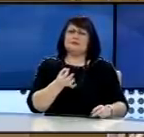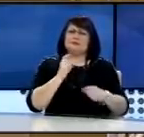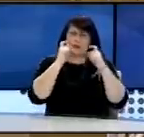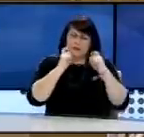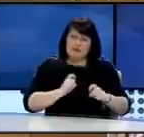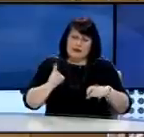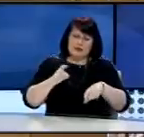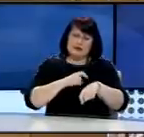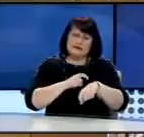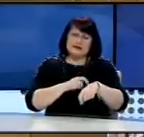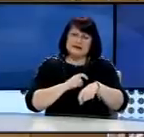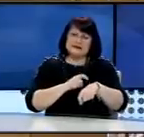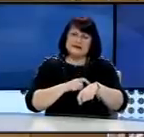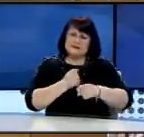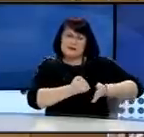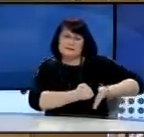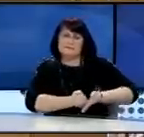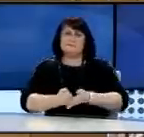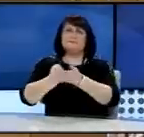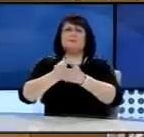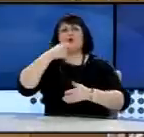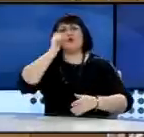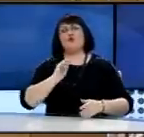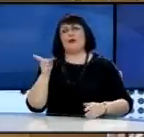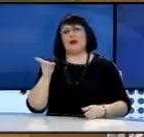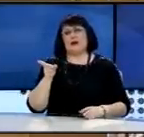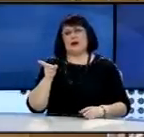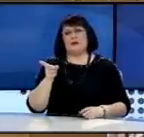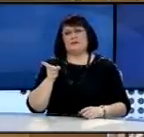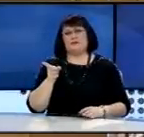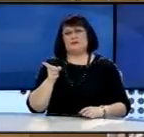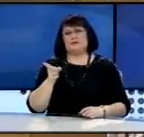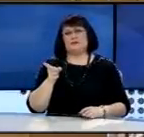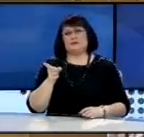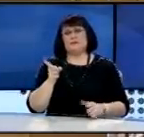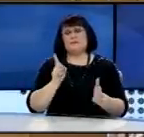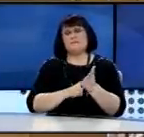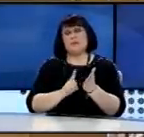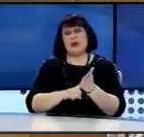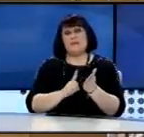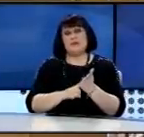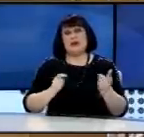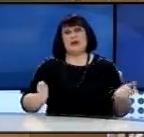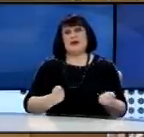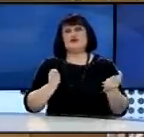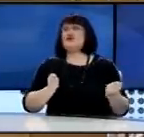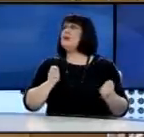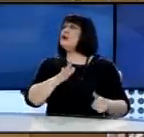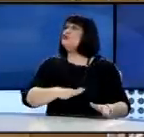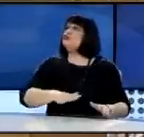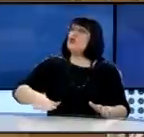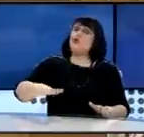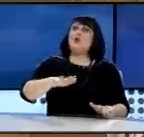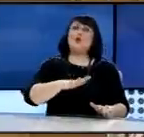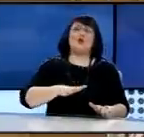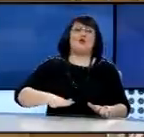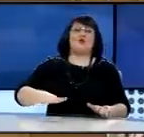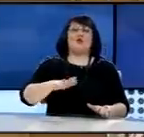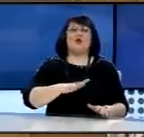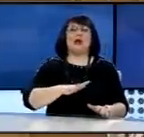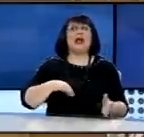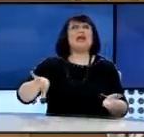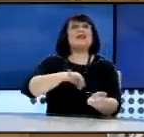οφείλουν τούτη την κρίσιμη ώρα να στηρίξουν το λαό της Ουκρανίας και να αξιοποιήσουν όλα τα